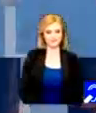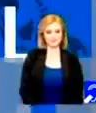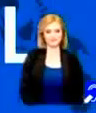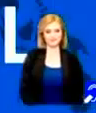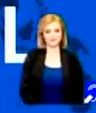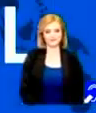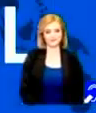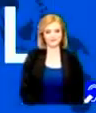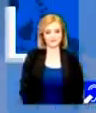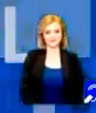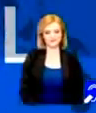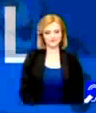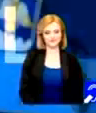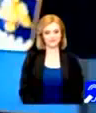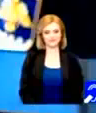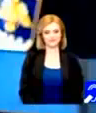telejurnal.